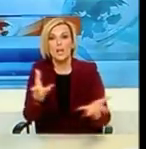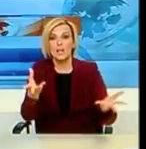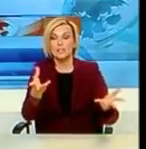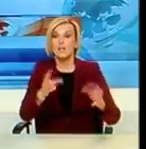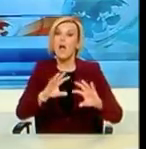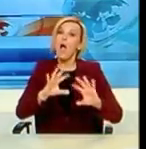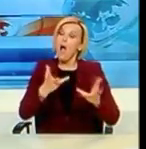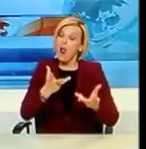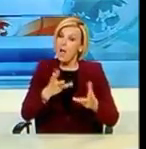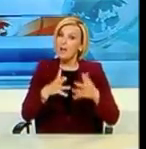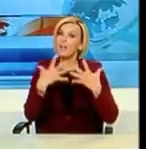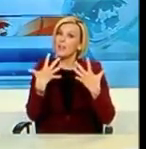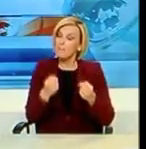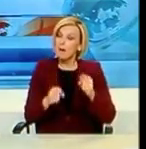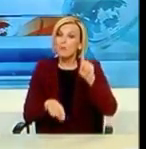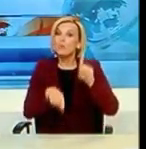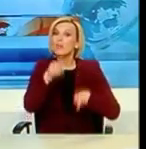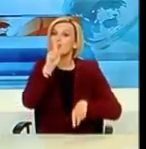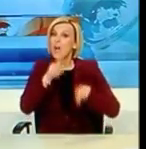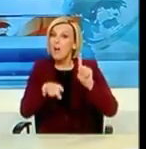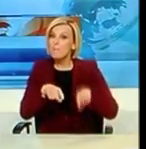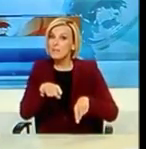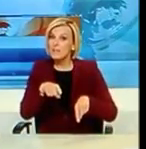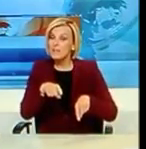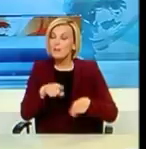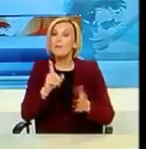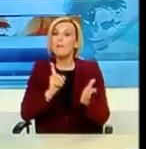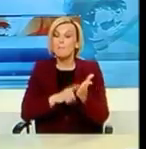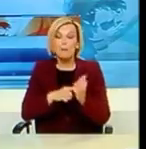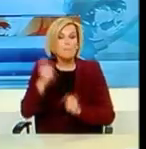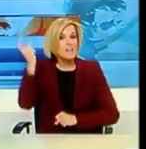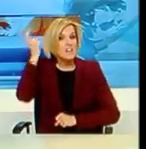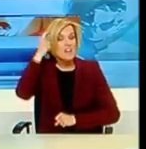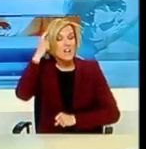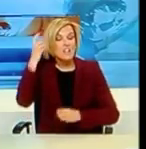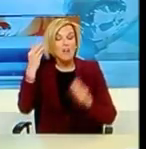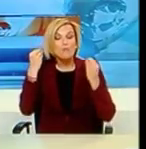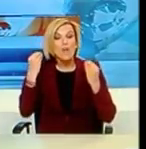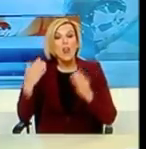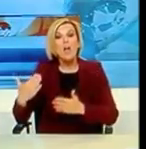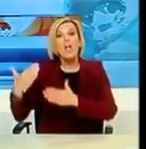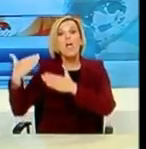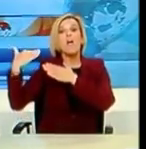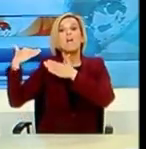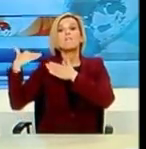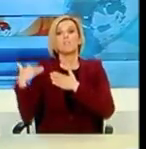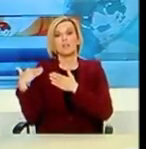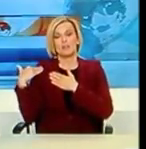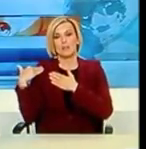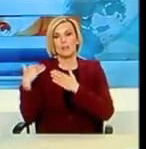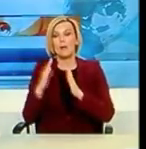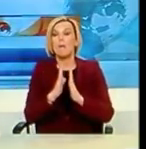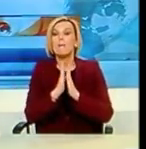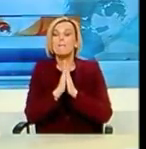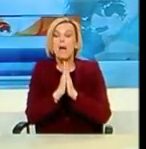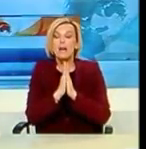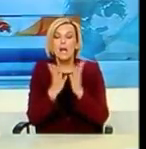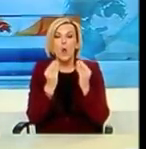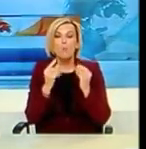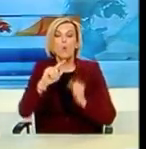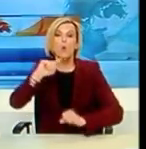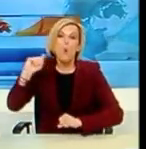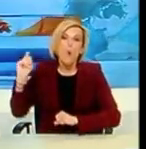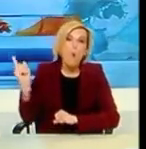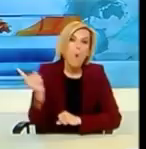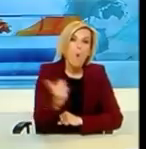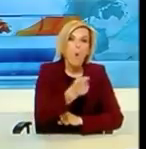απόντες να αναλογιστούν τις ευθύνες τους. Κάνω επίσης έκκληση στους πολίτες να ακούν μόνο τις επίσημες ανακοινώσεις.